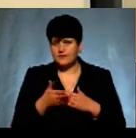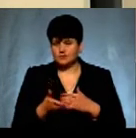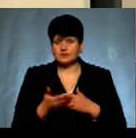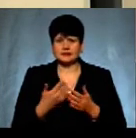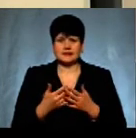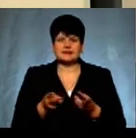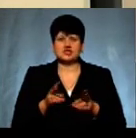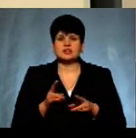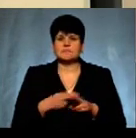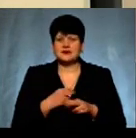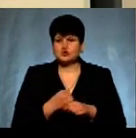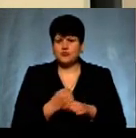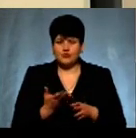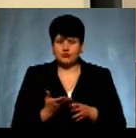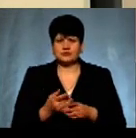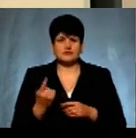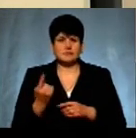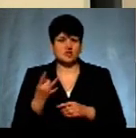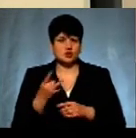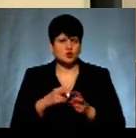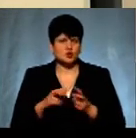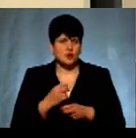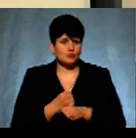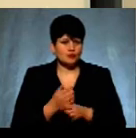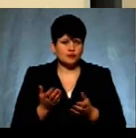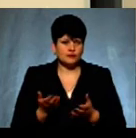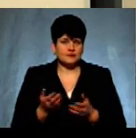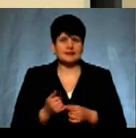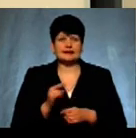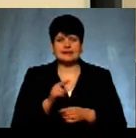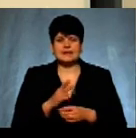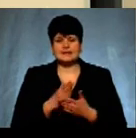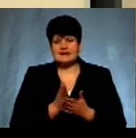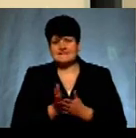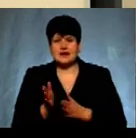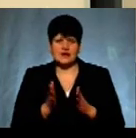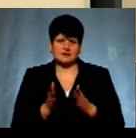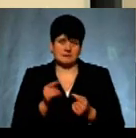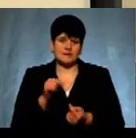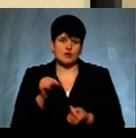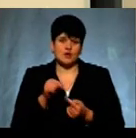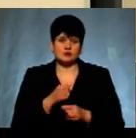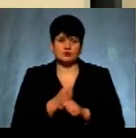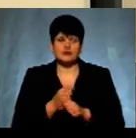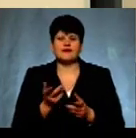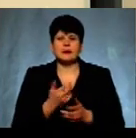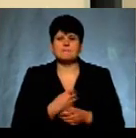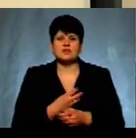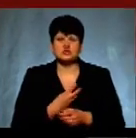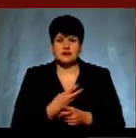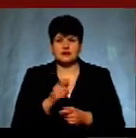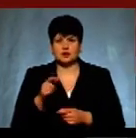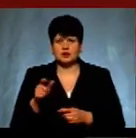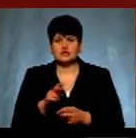наприклад, залишилась без роботи, чи тільки вона, може, в перший раз шукає. І для неї є варіанти підходящої роботи. І яке бажання, які мотиви людини